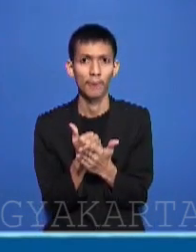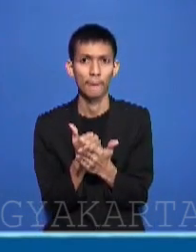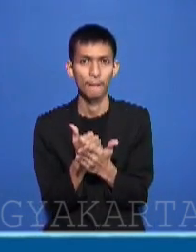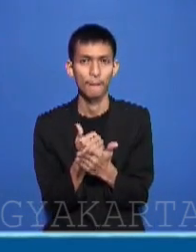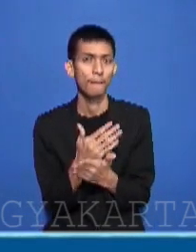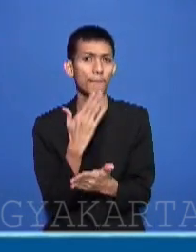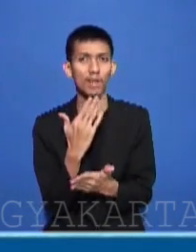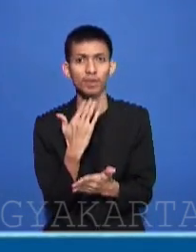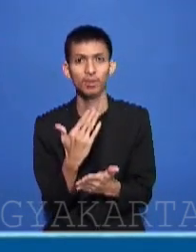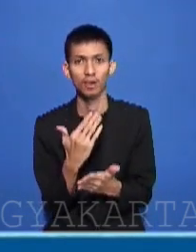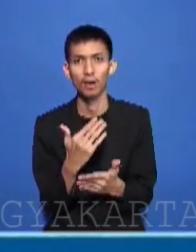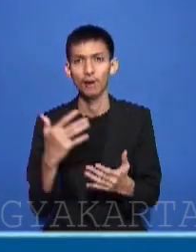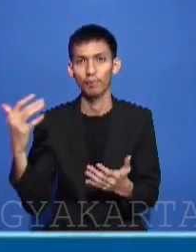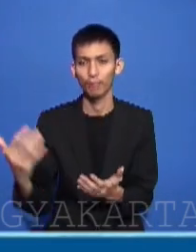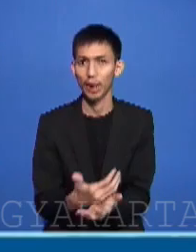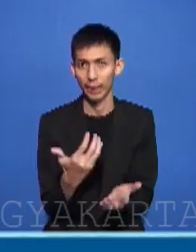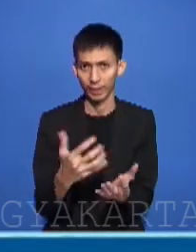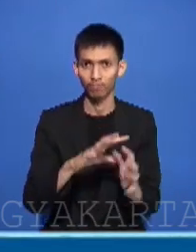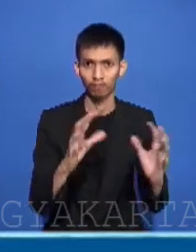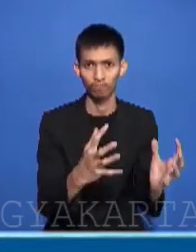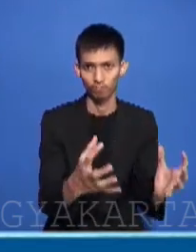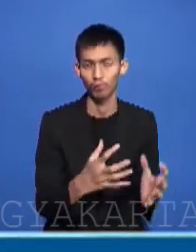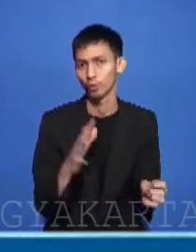pun nanti pun cawise